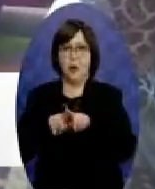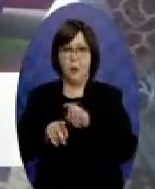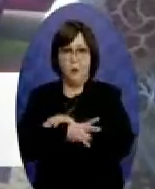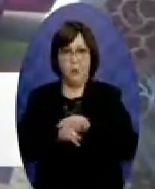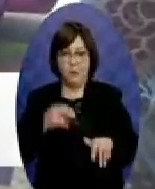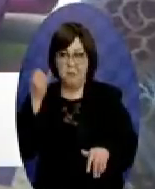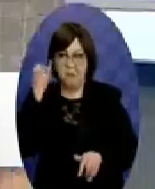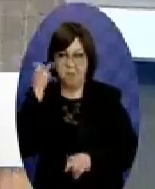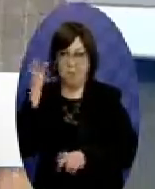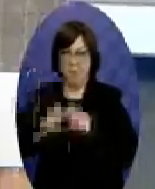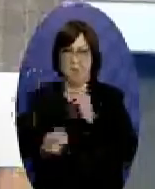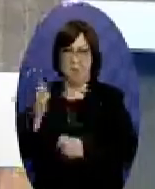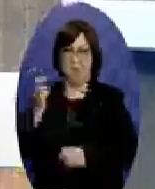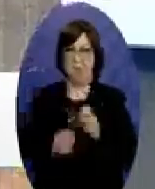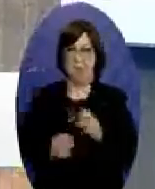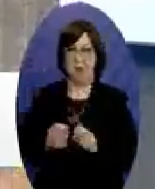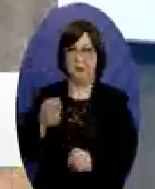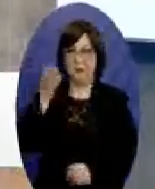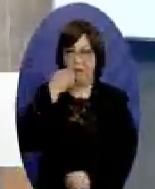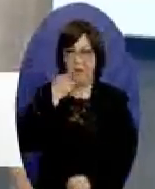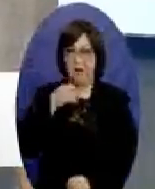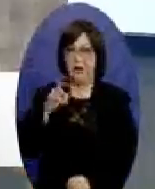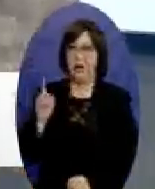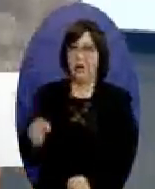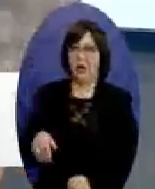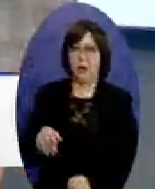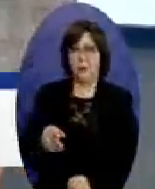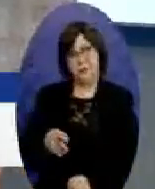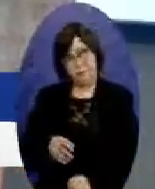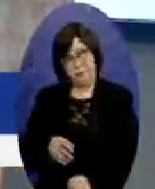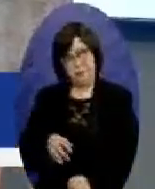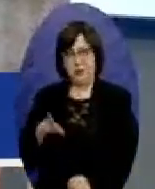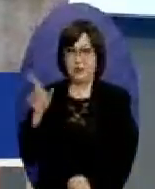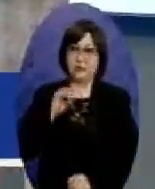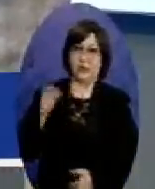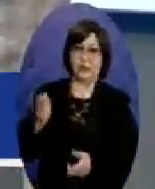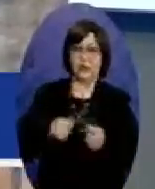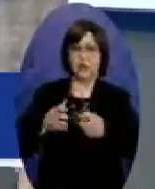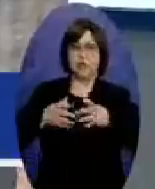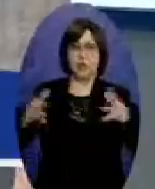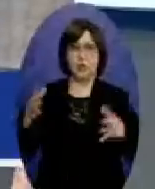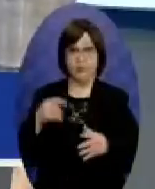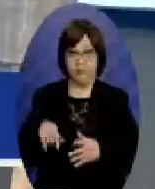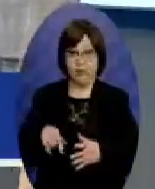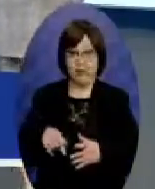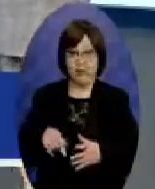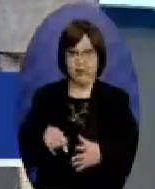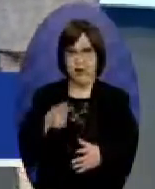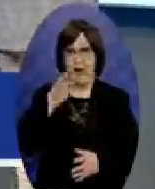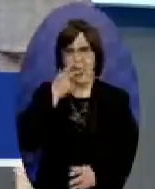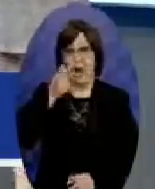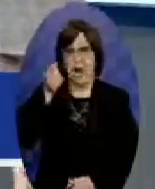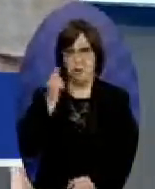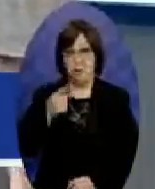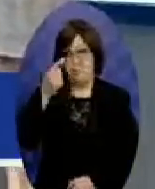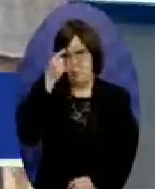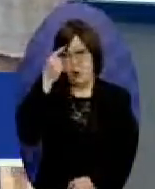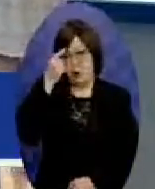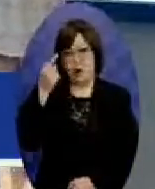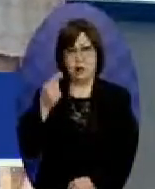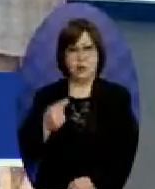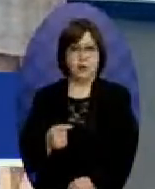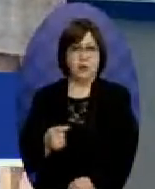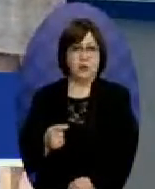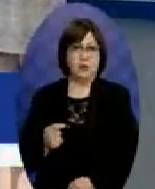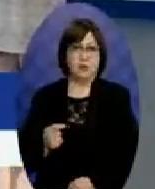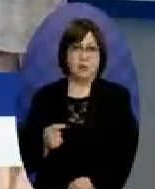юм а. Тухайлбал та бүхэн харж байна. Бидний ард харагдаж байгаа төрсөн дээр гэхэд томоохон худалдааны төв дээр за энэ харагдаж байгаа Монгол бичгтэй торгыг ол